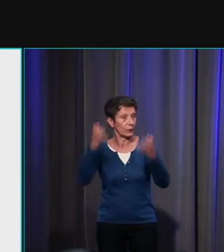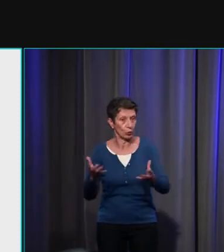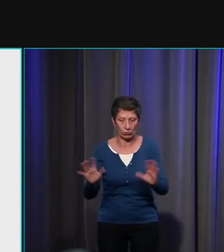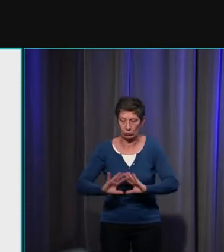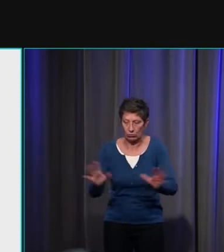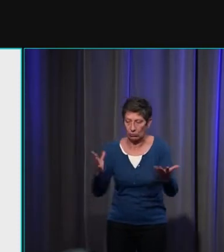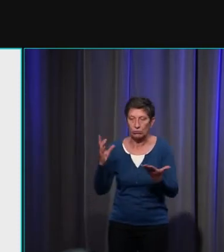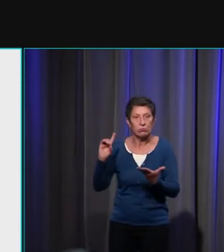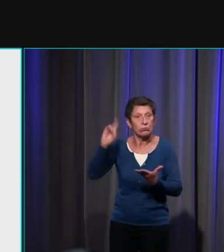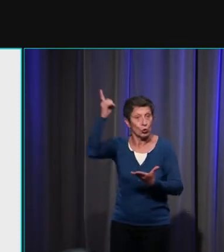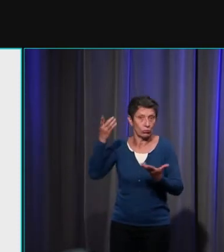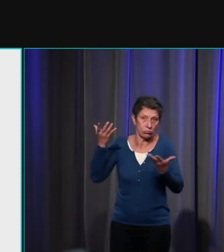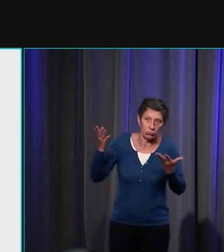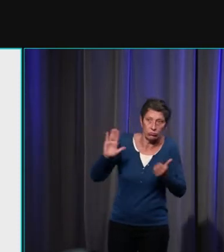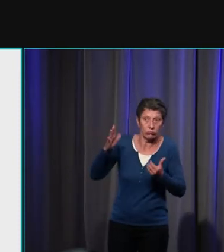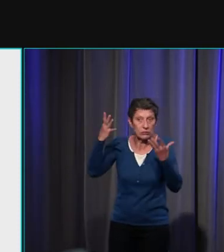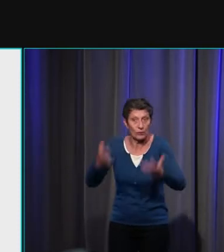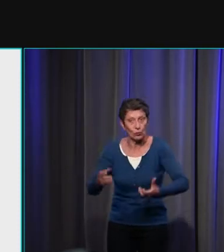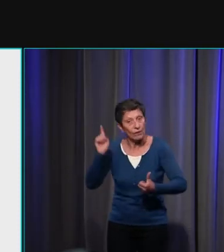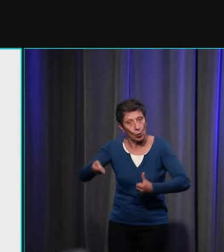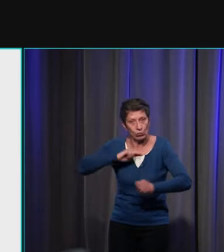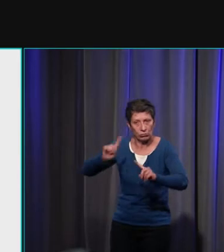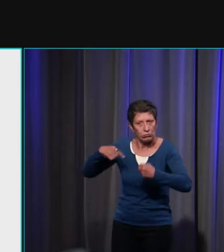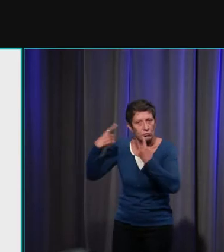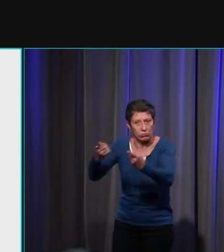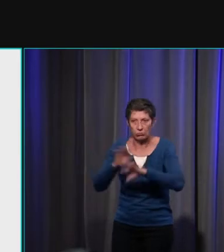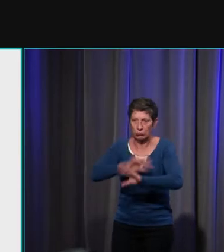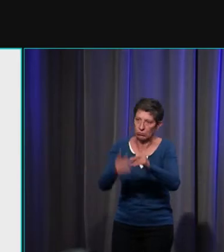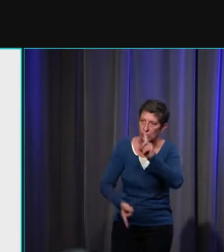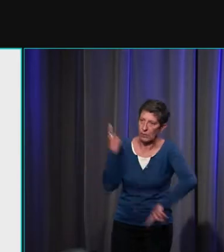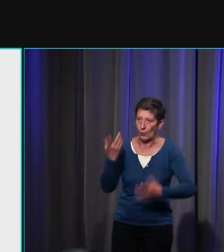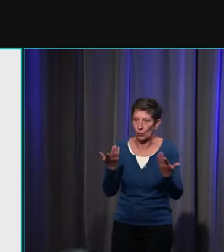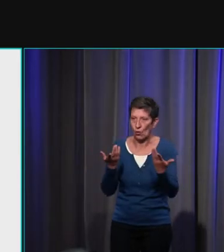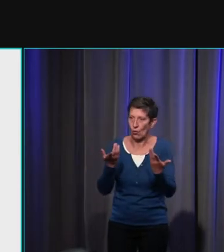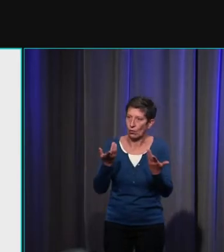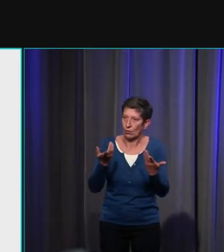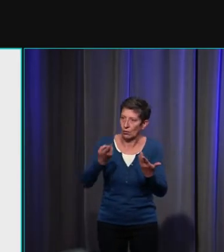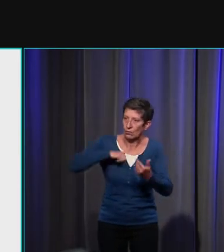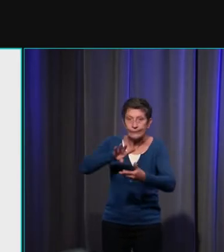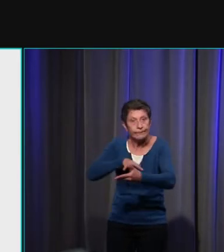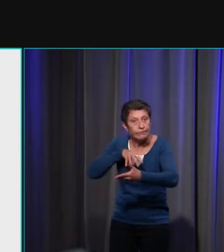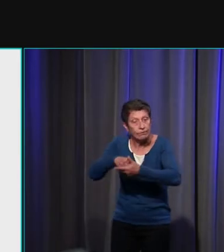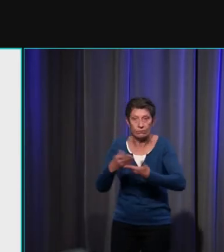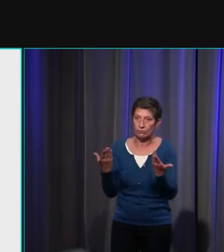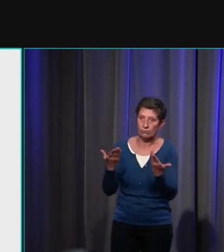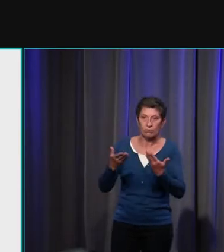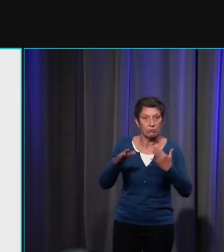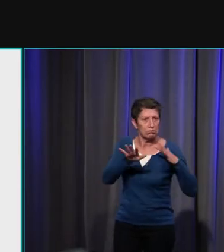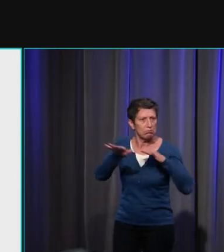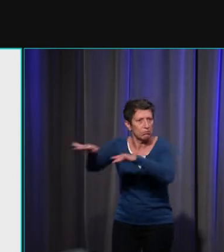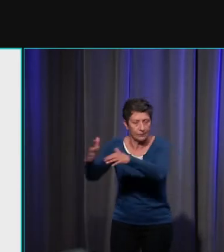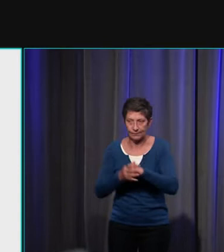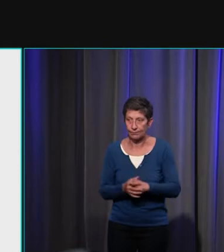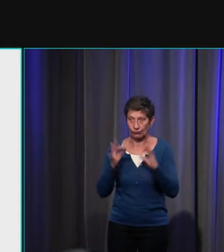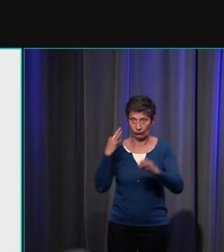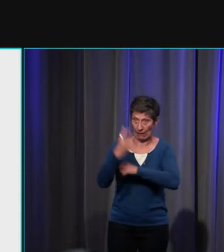dieu le veut et il faut partir il est important que l'on participe à cette expédition est au bout de